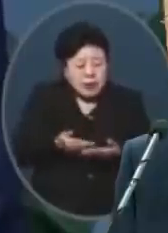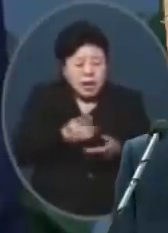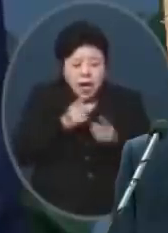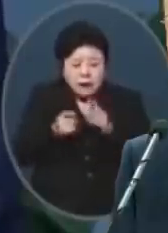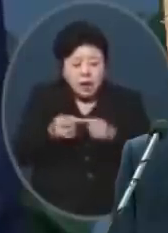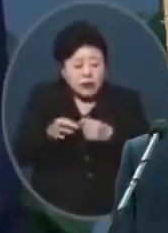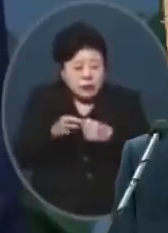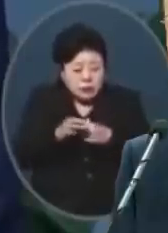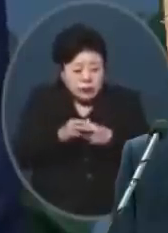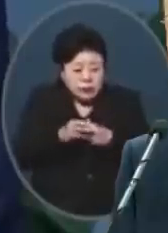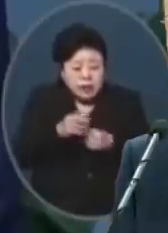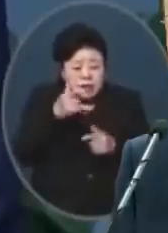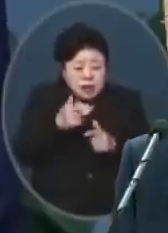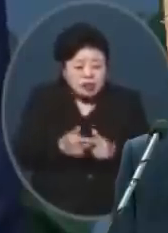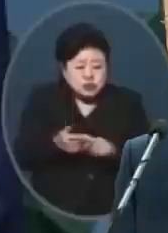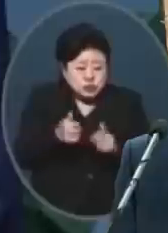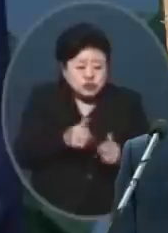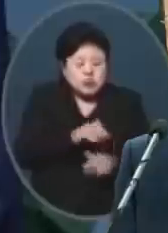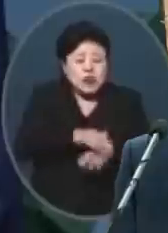말하면 그때